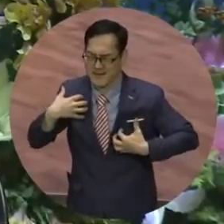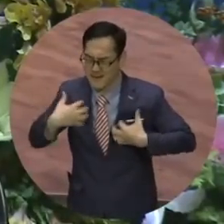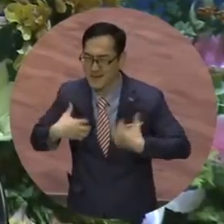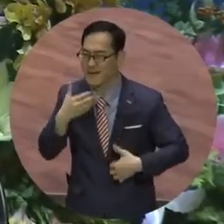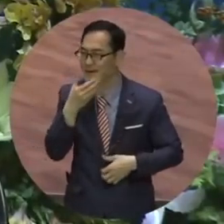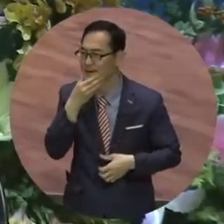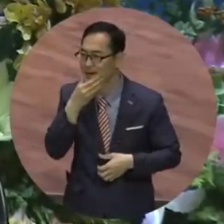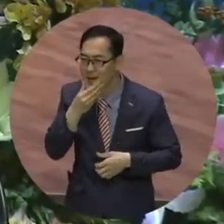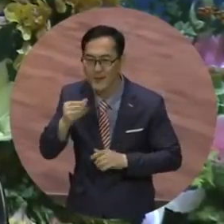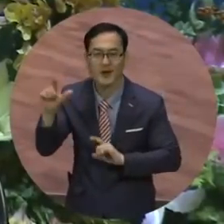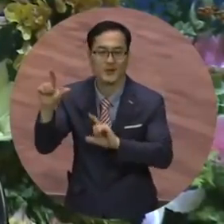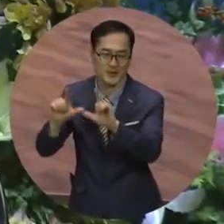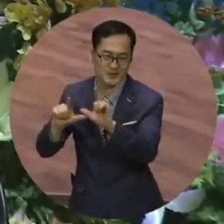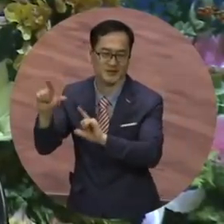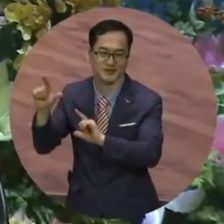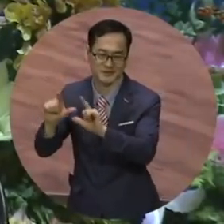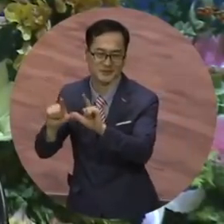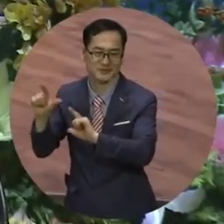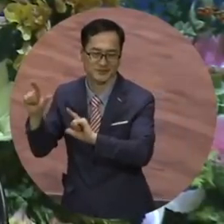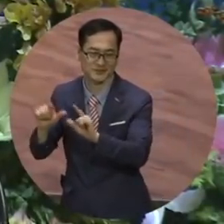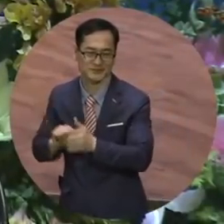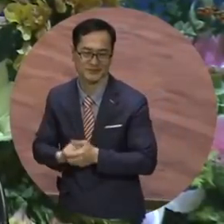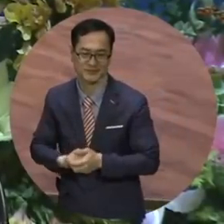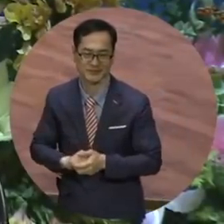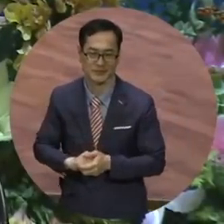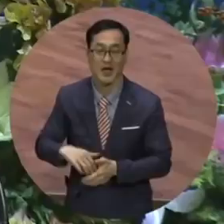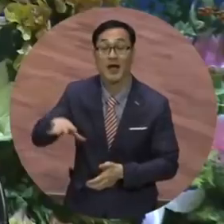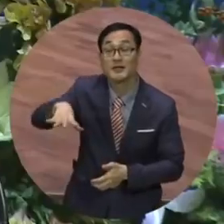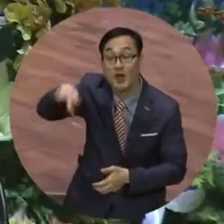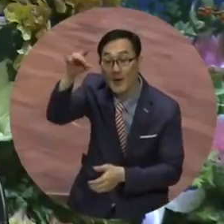만들었구나. 우리가 잘못 꼽혀가지고.